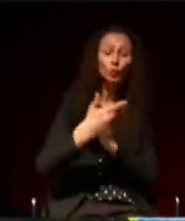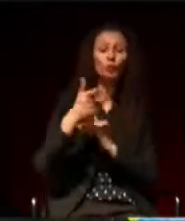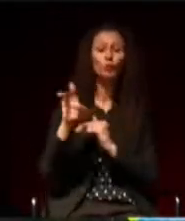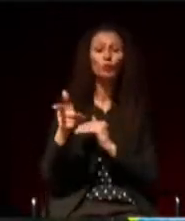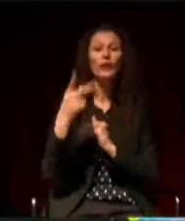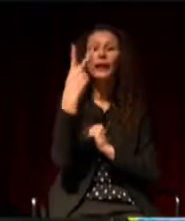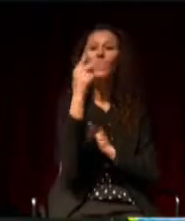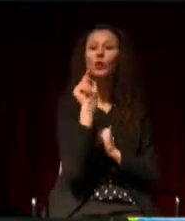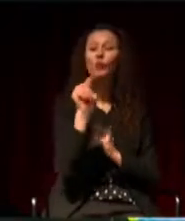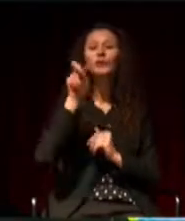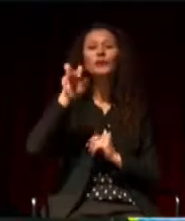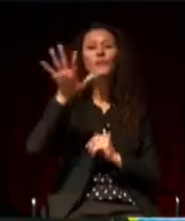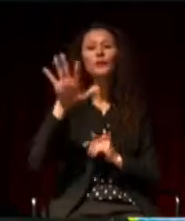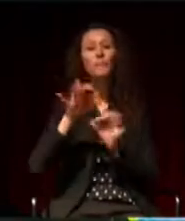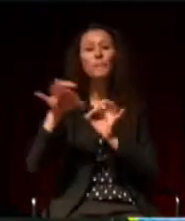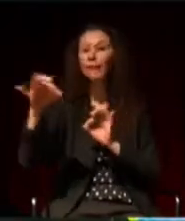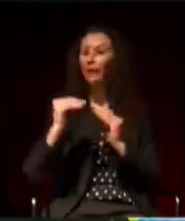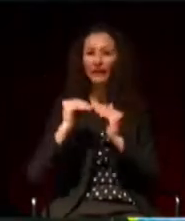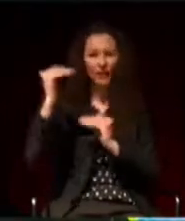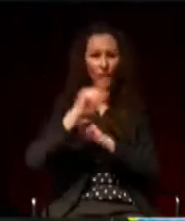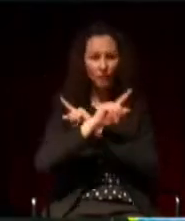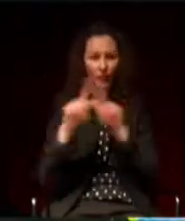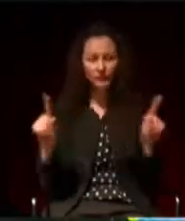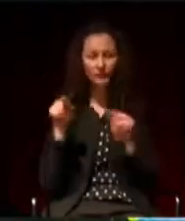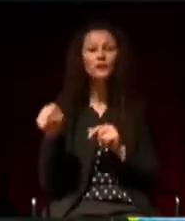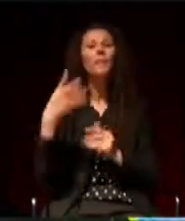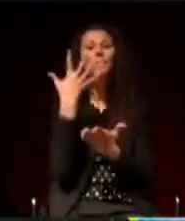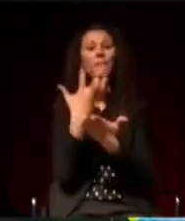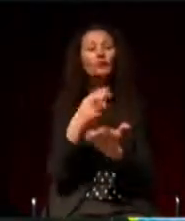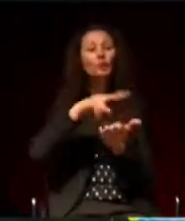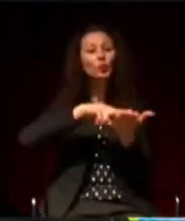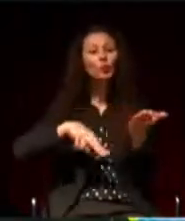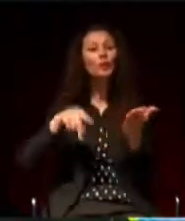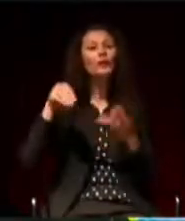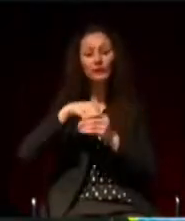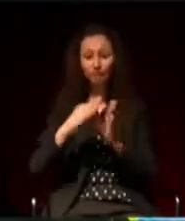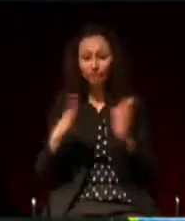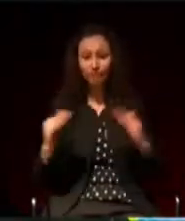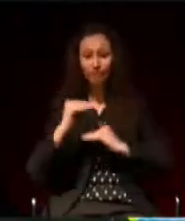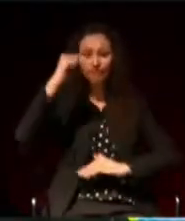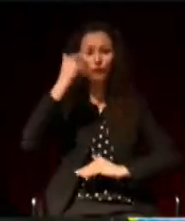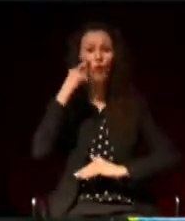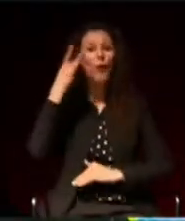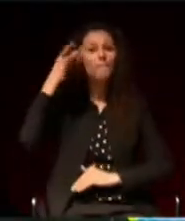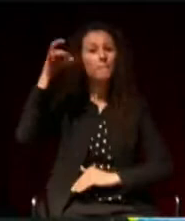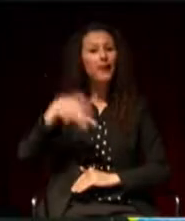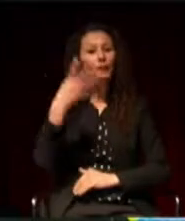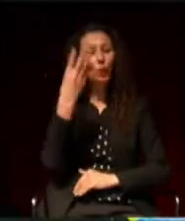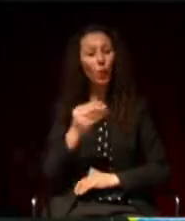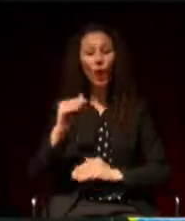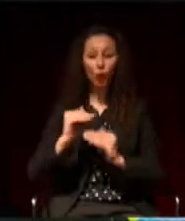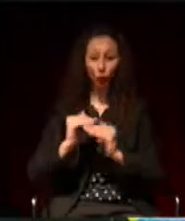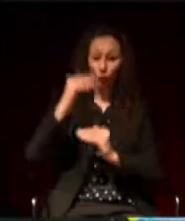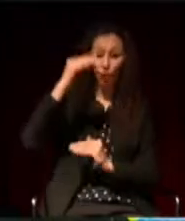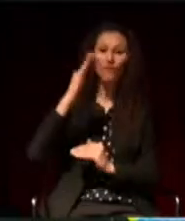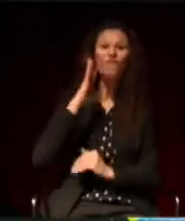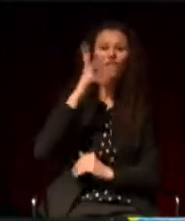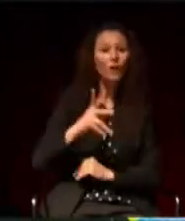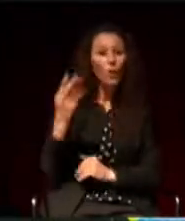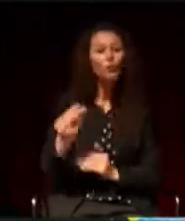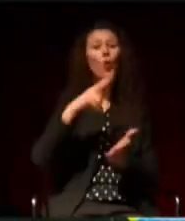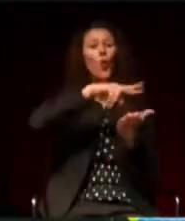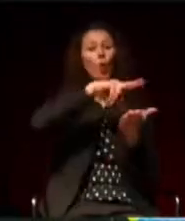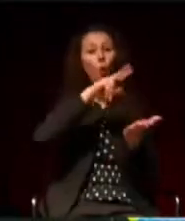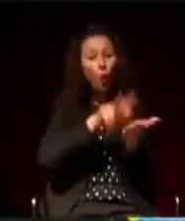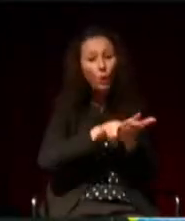döşeme üstüne 2.85 metreyi geçemez. Ancak mevcut ruhsatlı yapının gabarisinin bu hesaba göre belirlenecek gabariden yüksek olması halinde onaylı